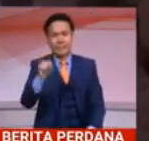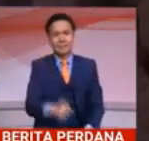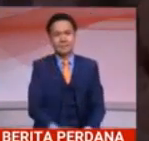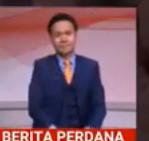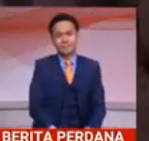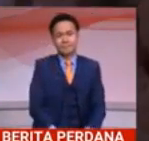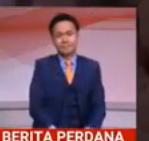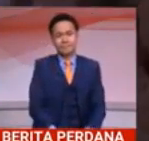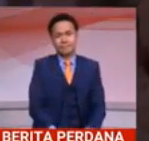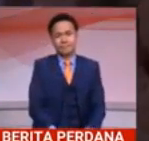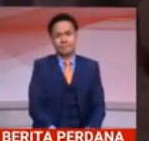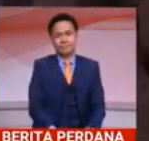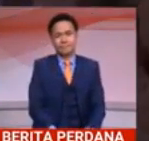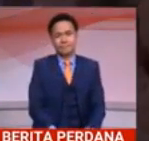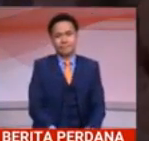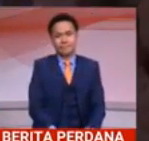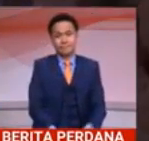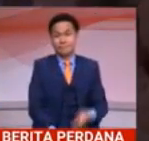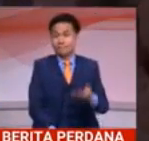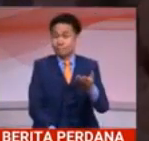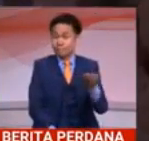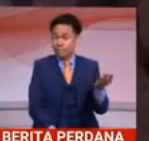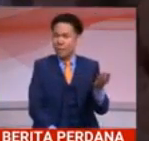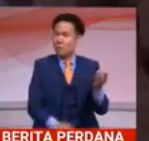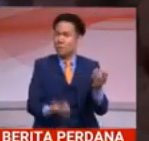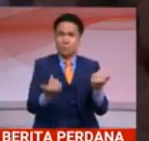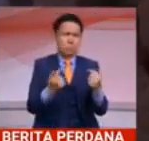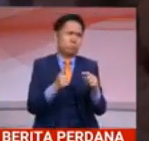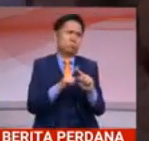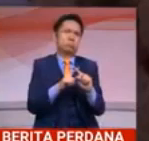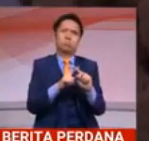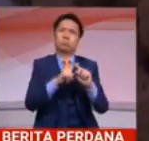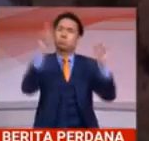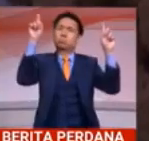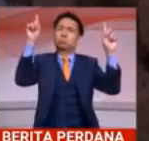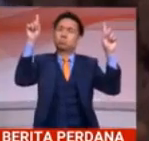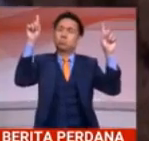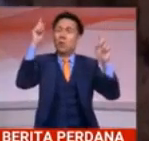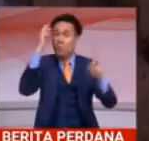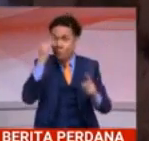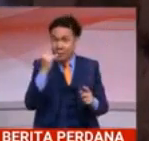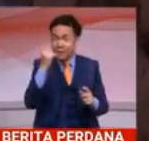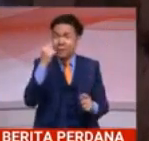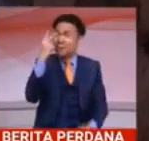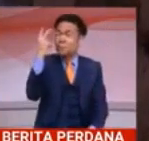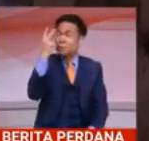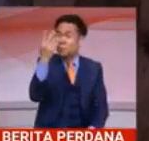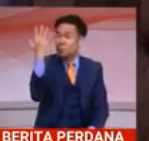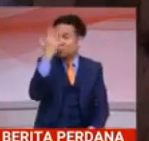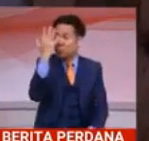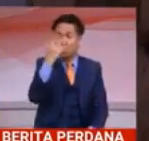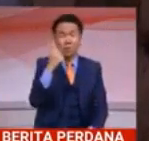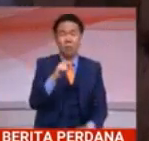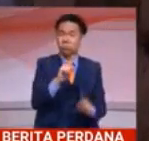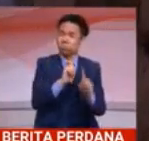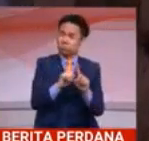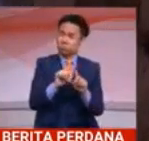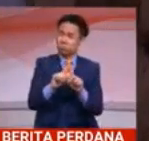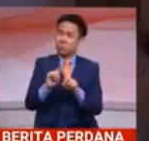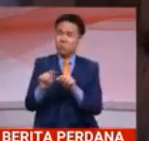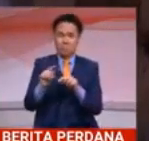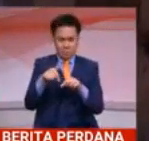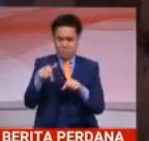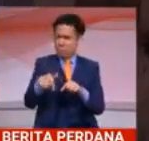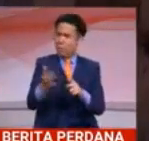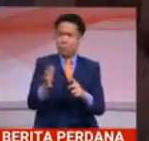Sebab cerita dia memang lain daripada yang lain, sebab saya pernah tengok banyak. Ya, kita sebagai pelakon memang reference kita lah